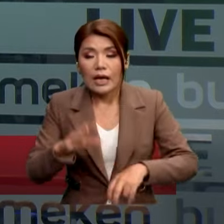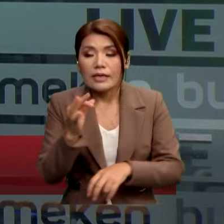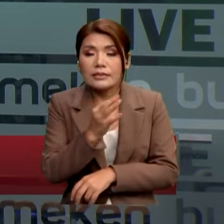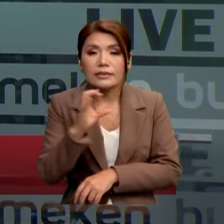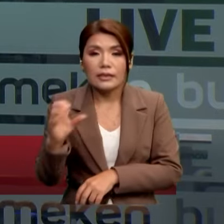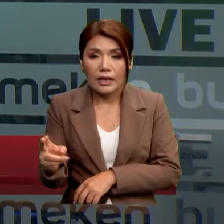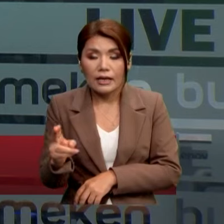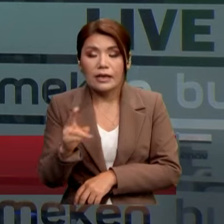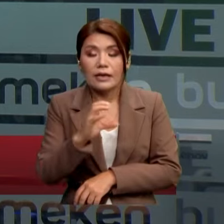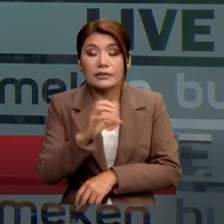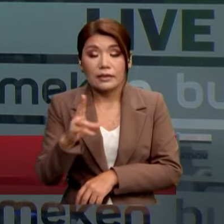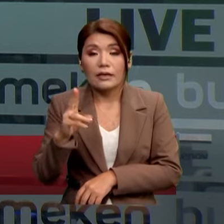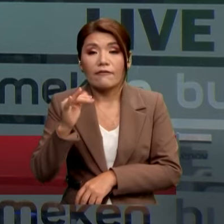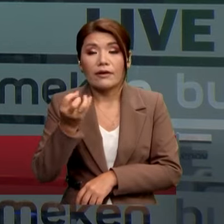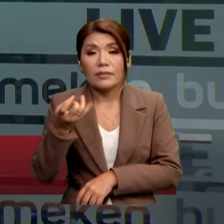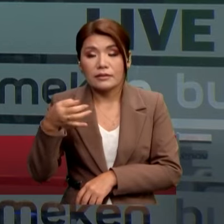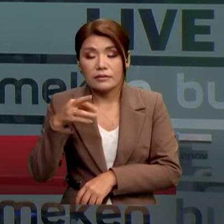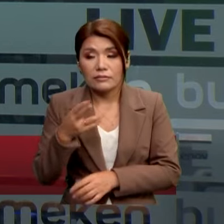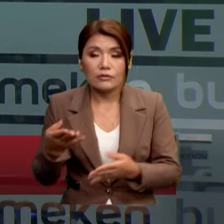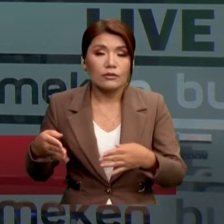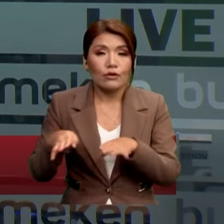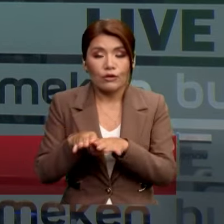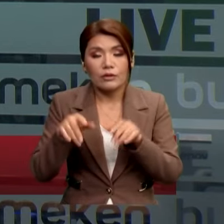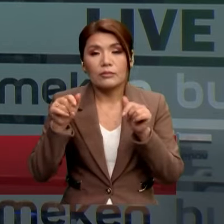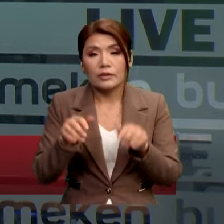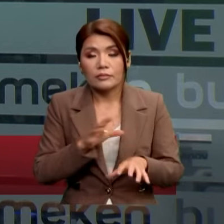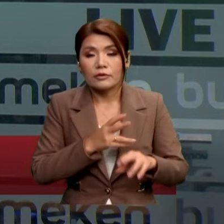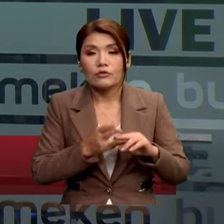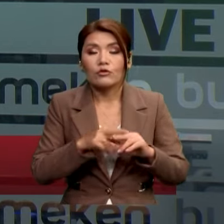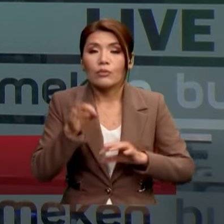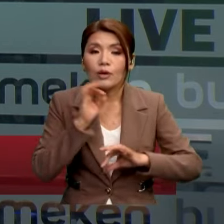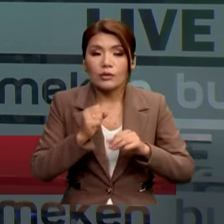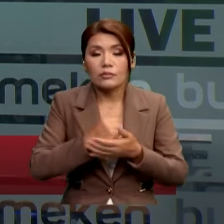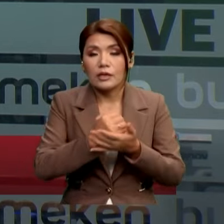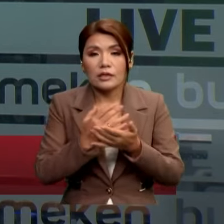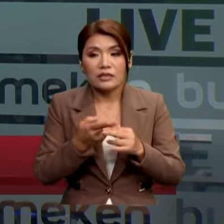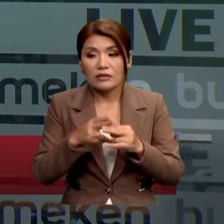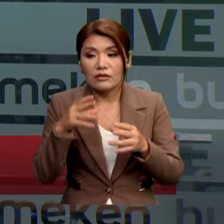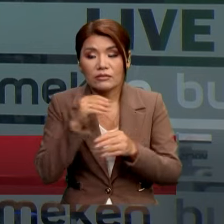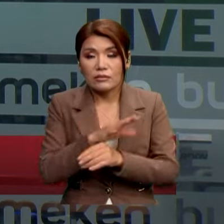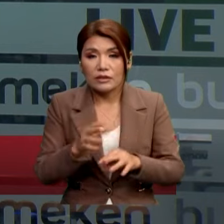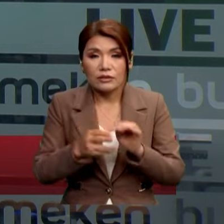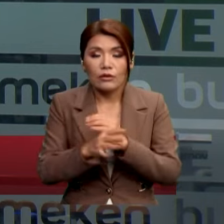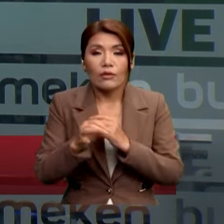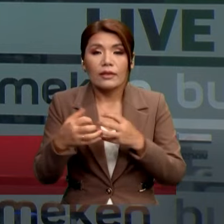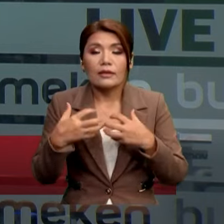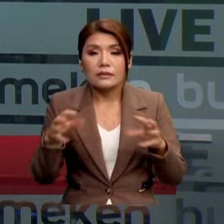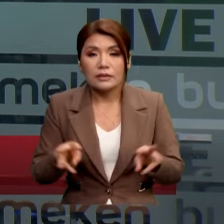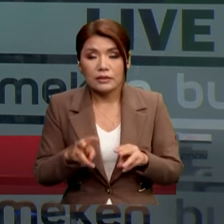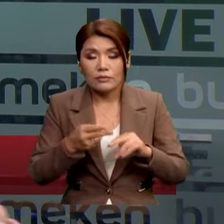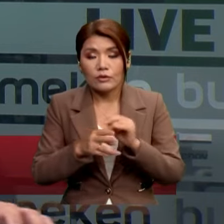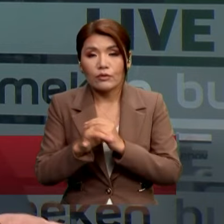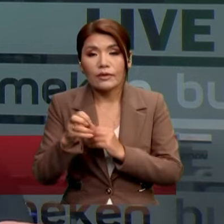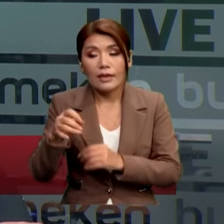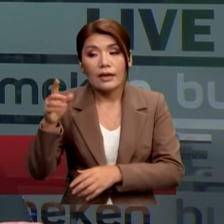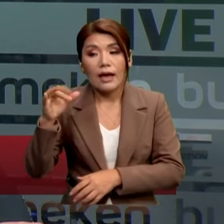фармацияны жабу туралы мәселе көтерілді. Бірақ дәрімен қамтамасыз етуді өздері қатырмаған денсаулық сақтау министрлігі